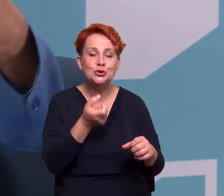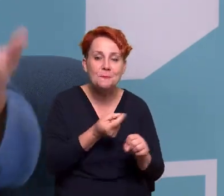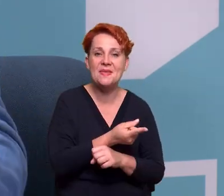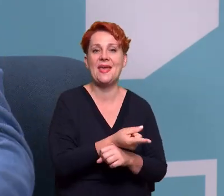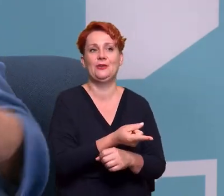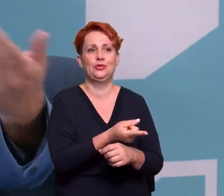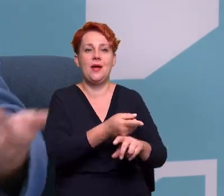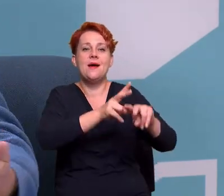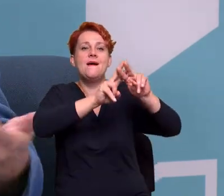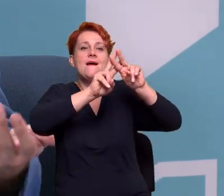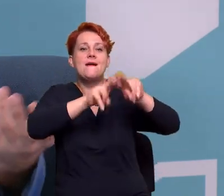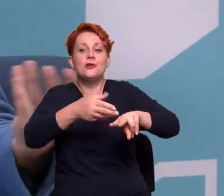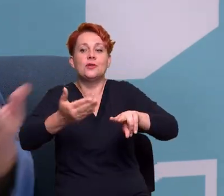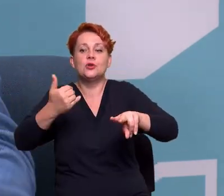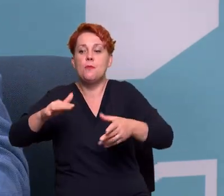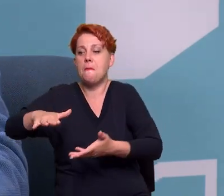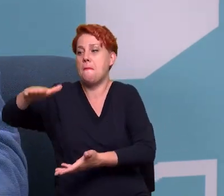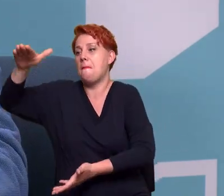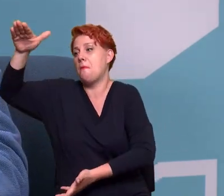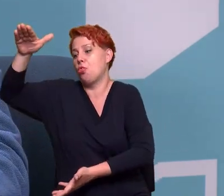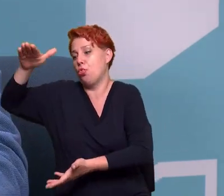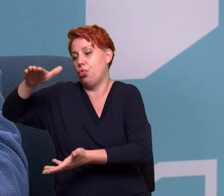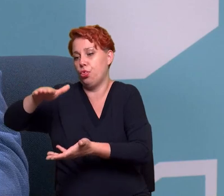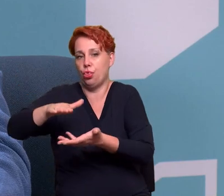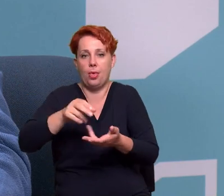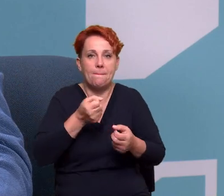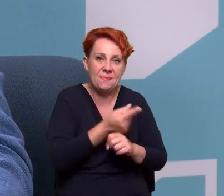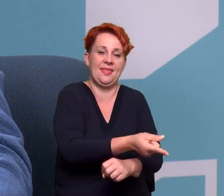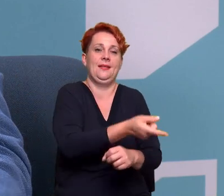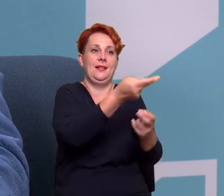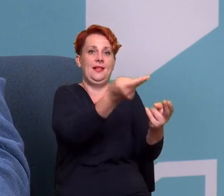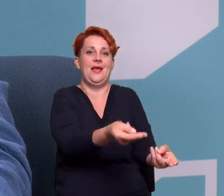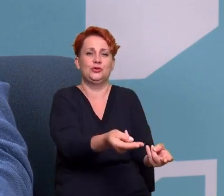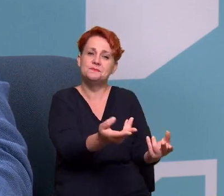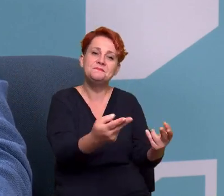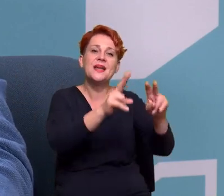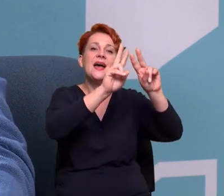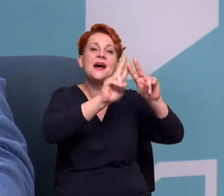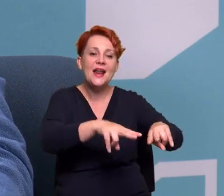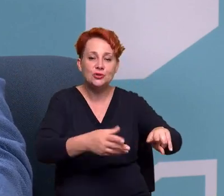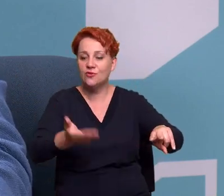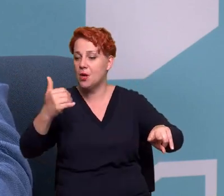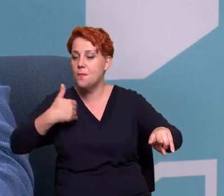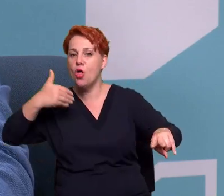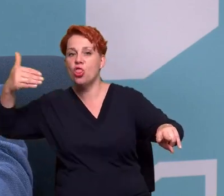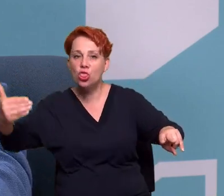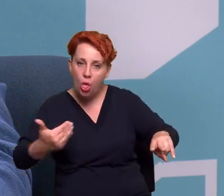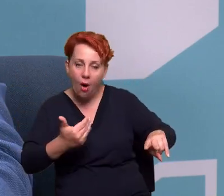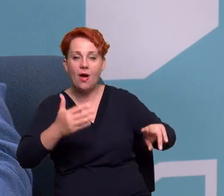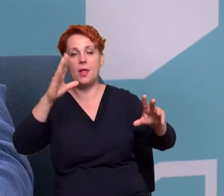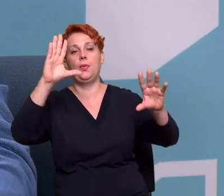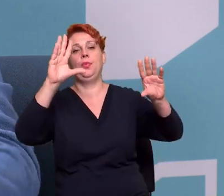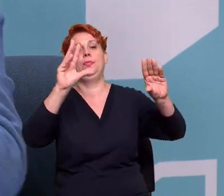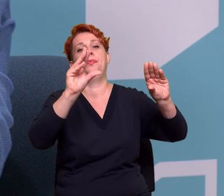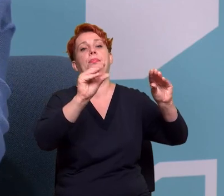śmieci, które są resztkami po czymś. I to są resztki, pozwolę sobie tak powiedzieć, to są resztki po nowoczesności, a nawet po pewnym